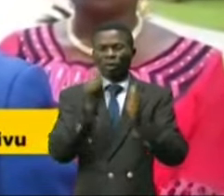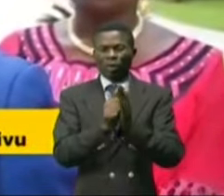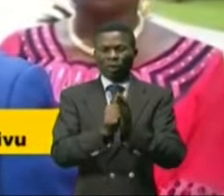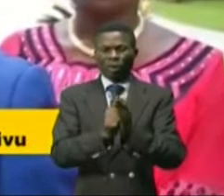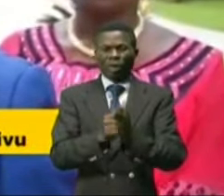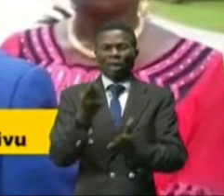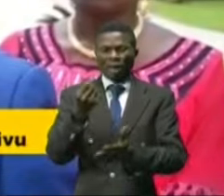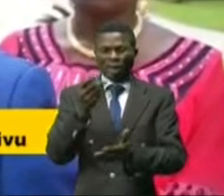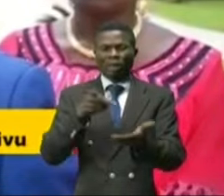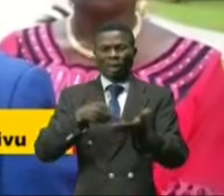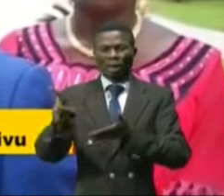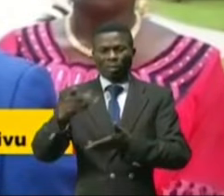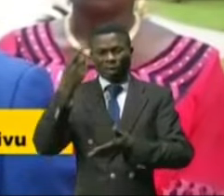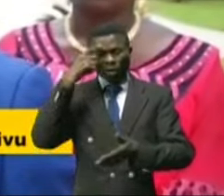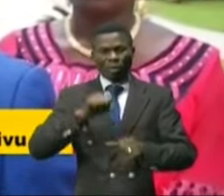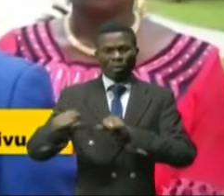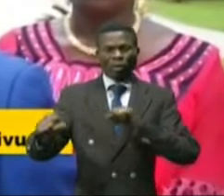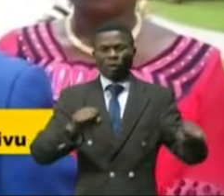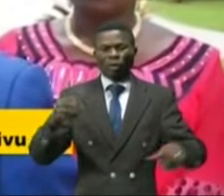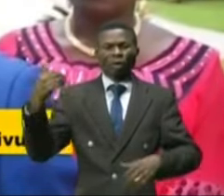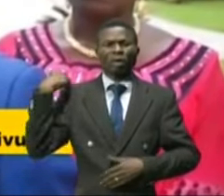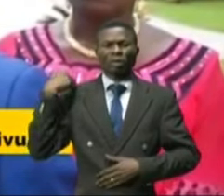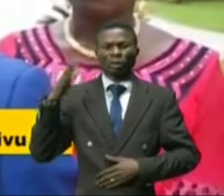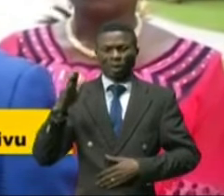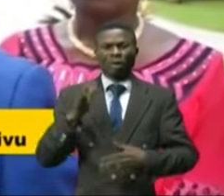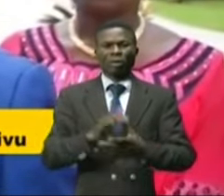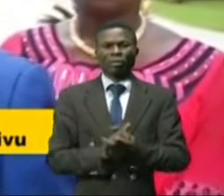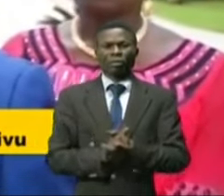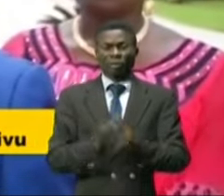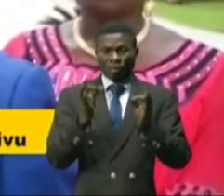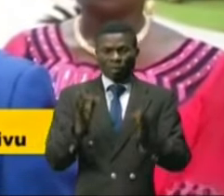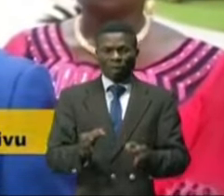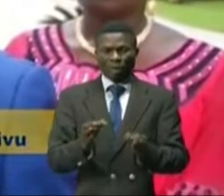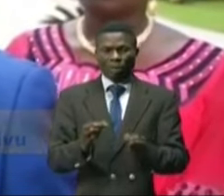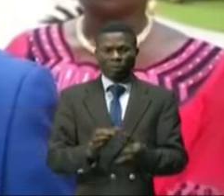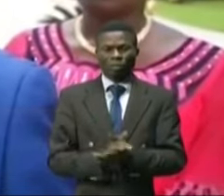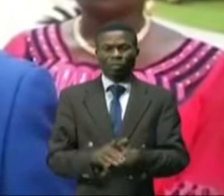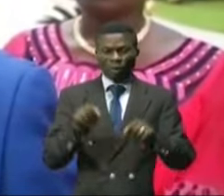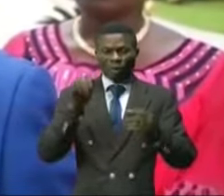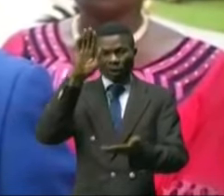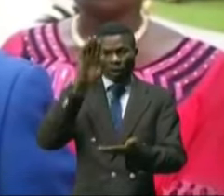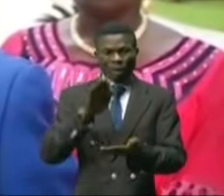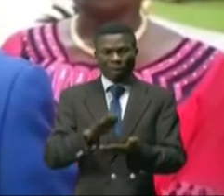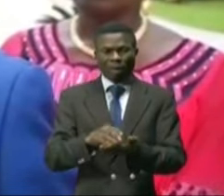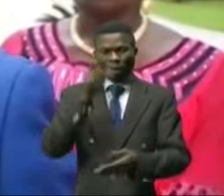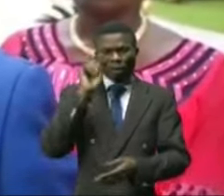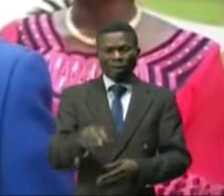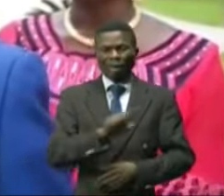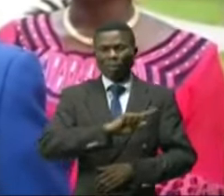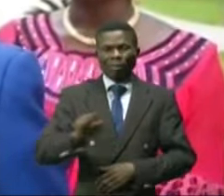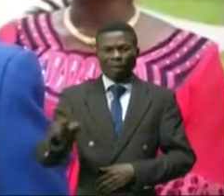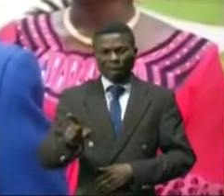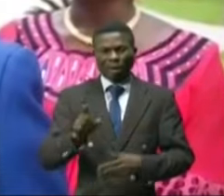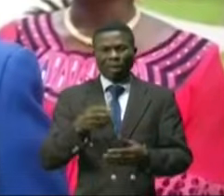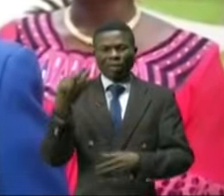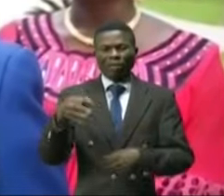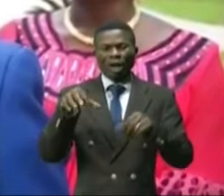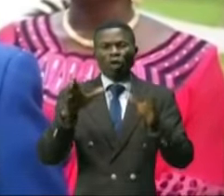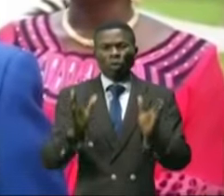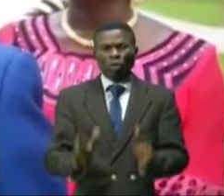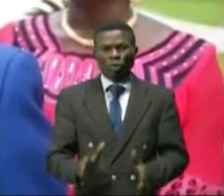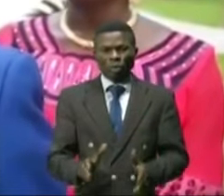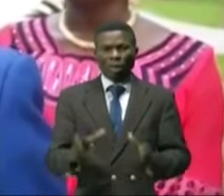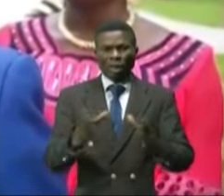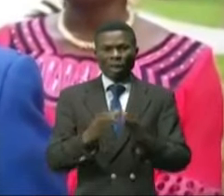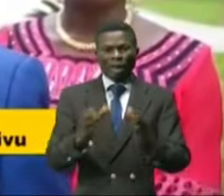fixation des frais de participation à l'examen d'État qui vient de fixer aujourd'hui à 100 000 francs. Je crois